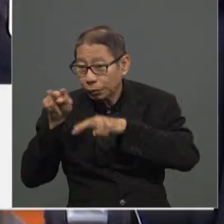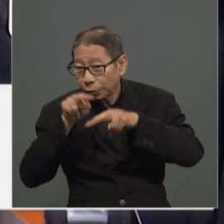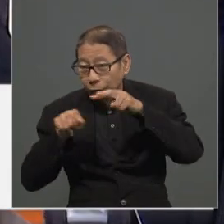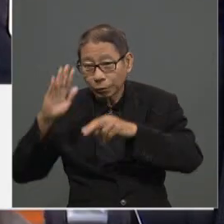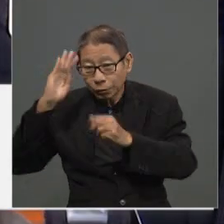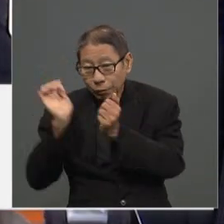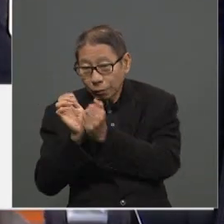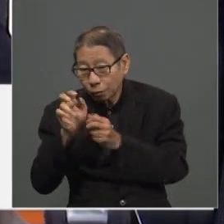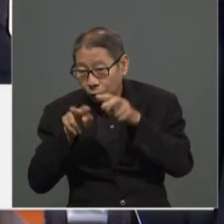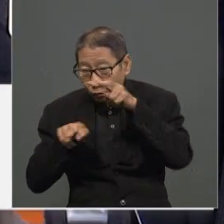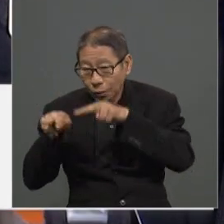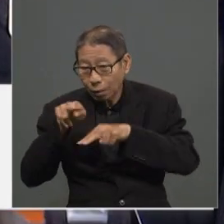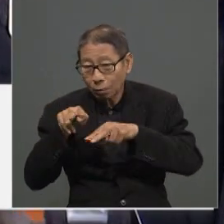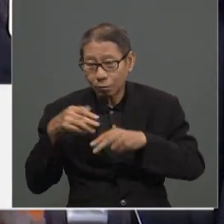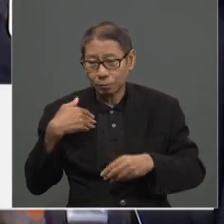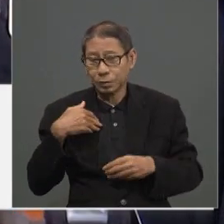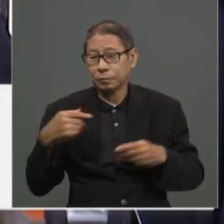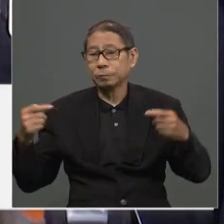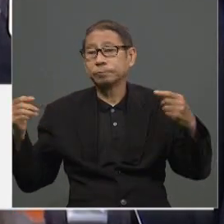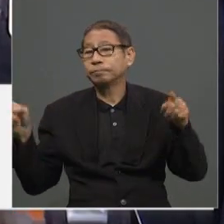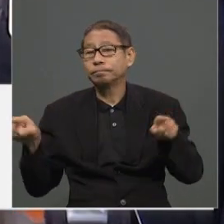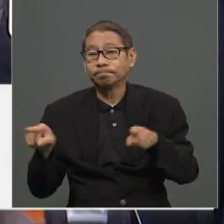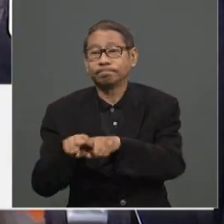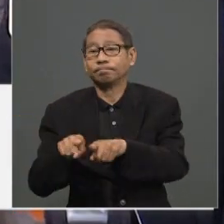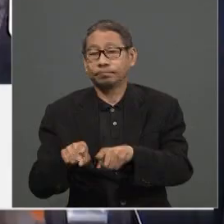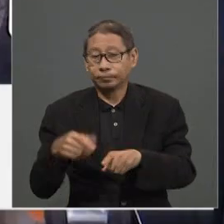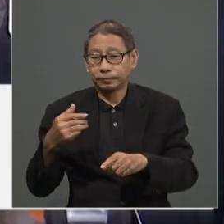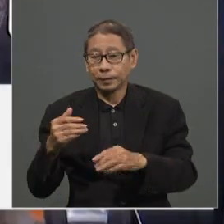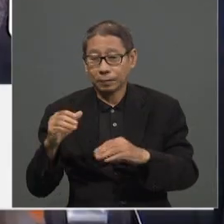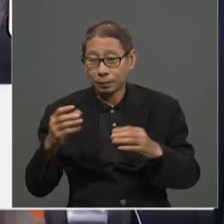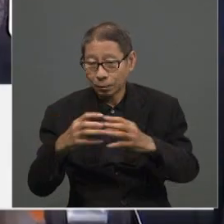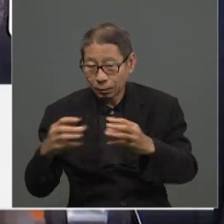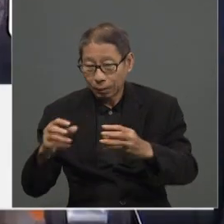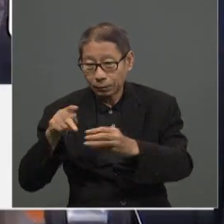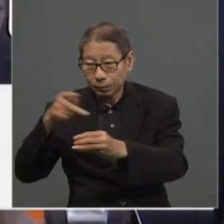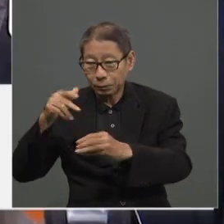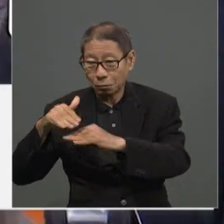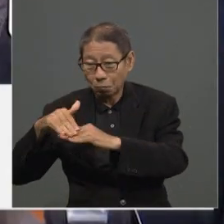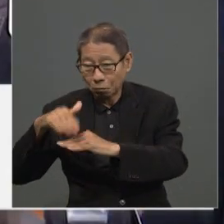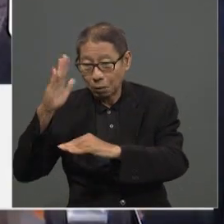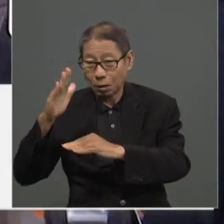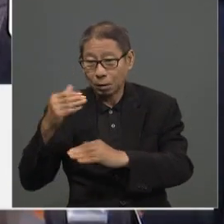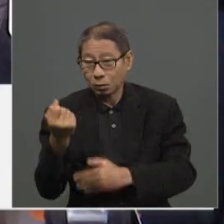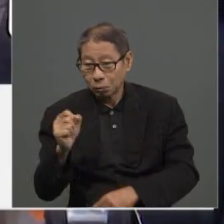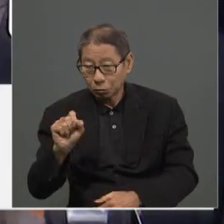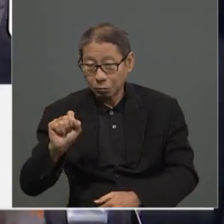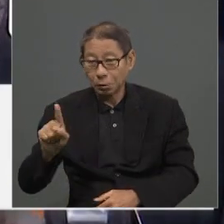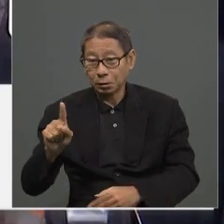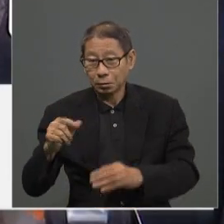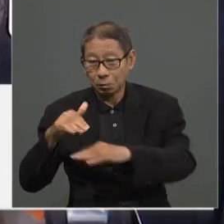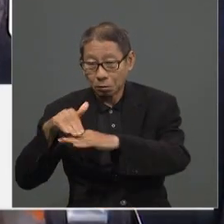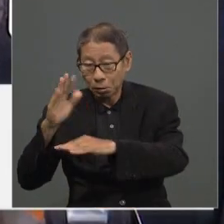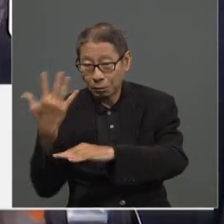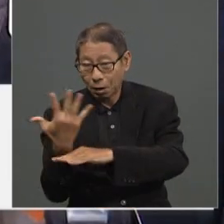นไปดูแล้วก็มีความเห็นตรงกันว่ามีถังแก๊สเกินกว่าที่ได้จดทะเบียนไว้คือมี11ถังเกินไป